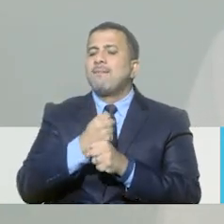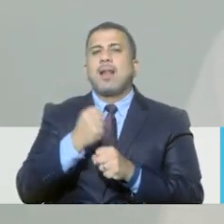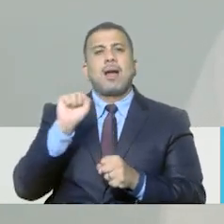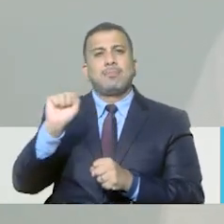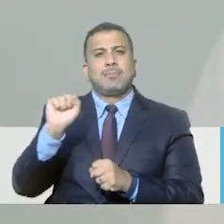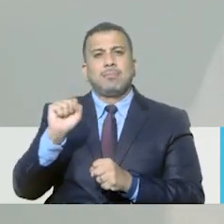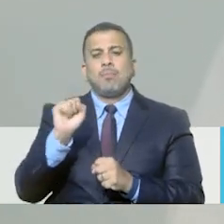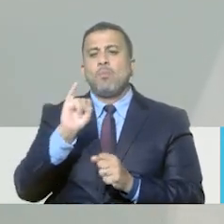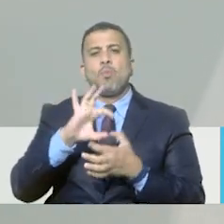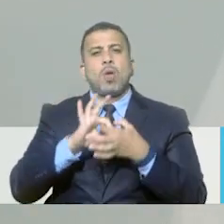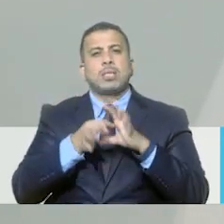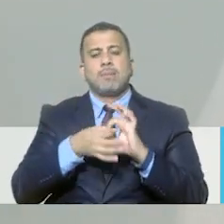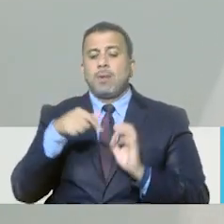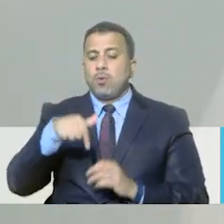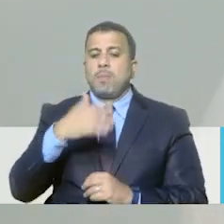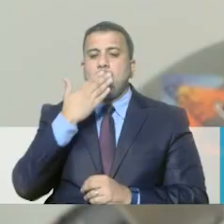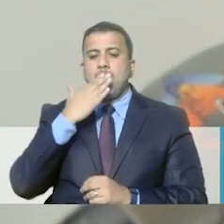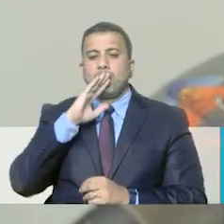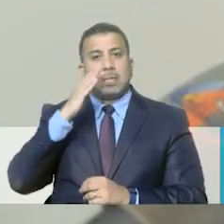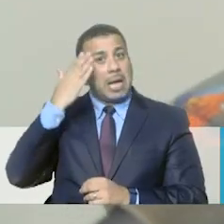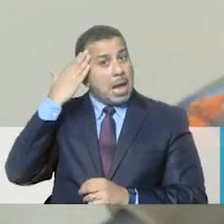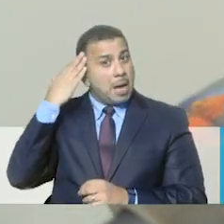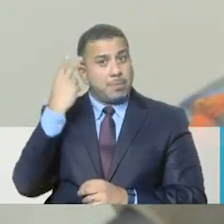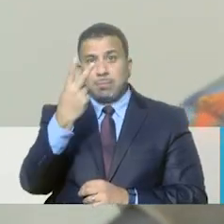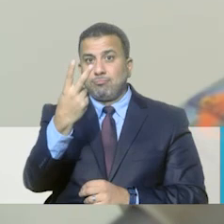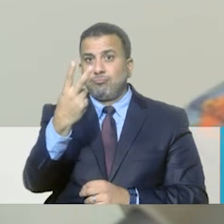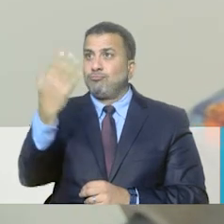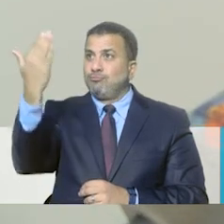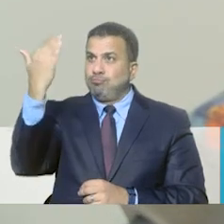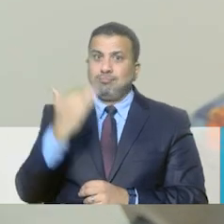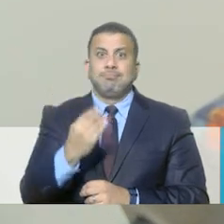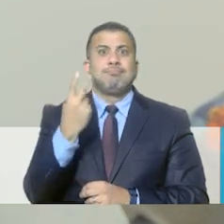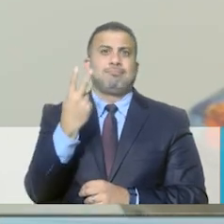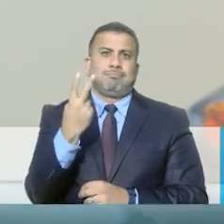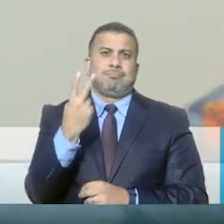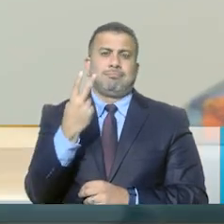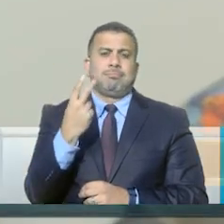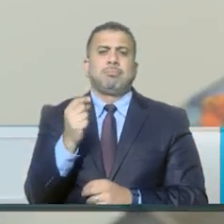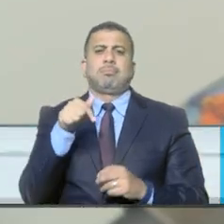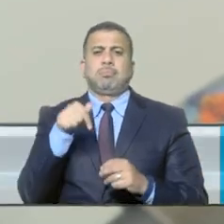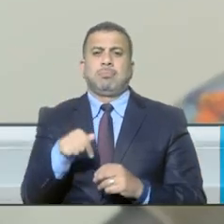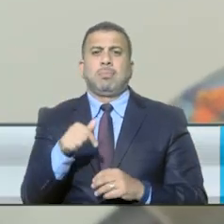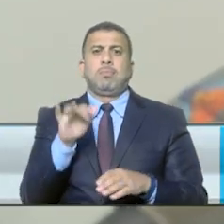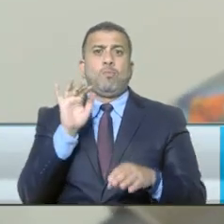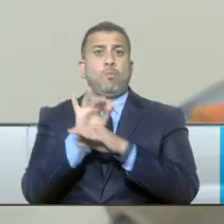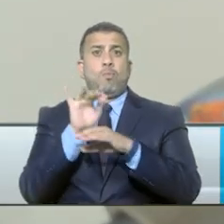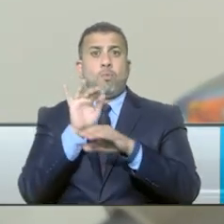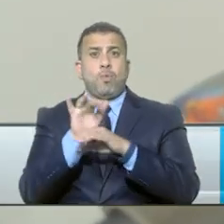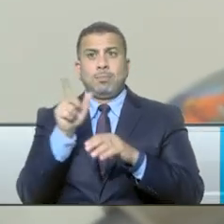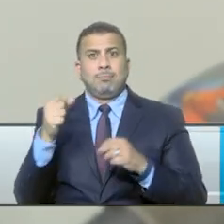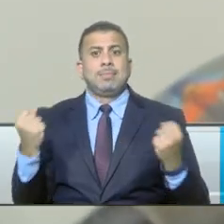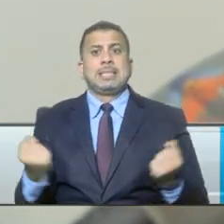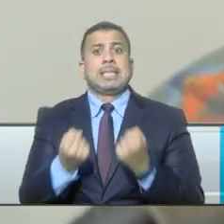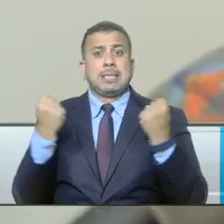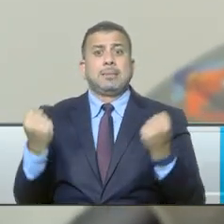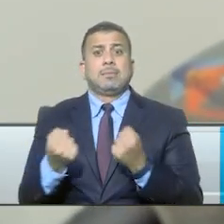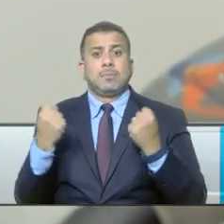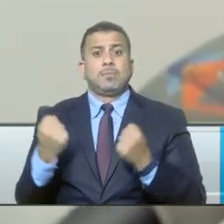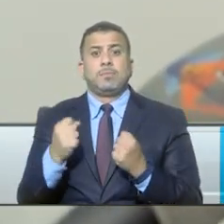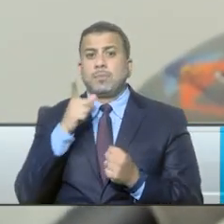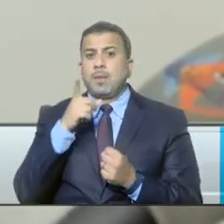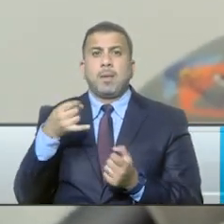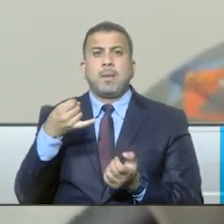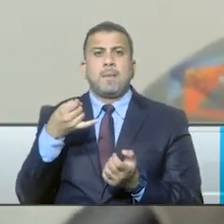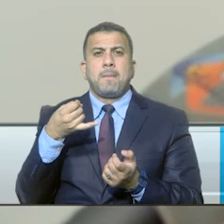المنظمة. الحمد لله اليوم يحضر خبيرين. هذه الورشة تعد من إحدى الورش التدريبية التي يقوم